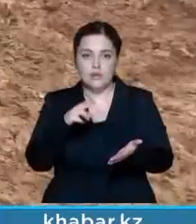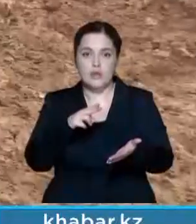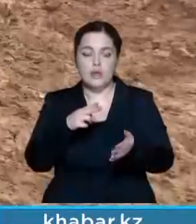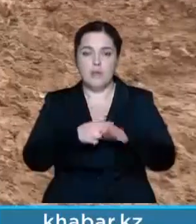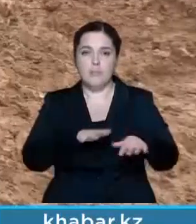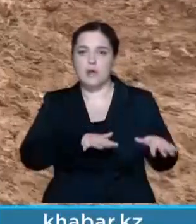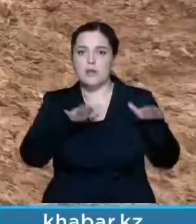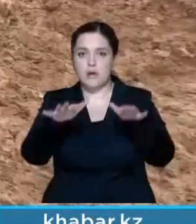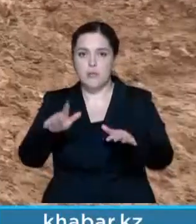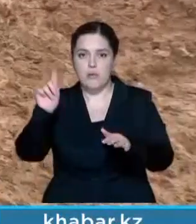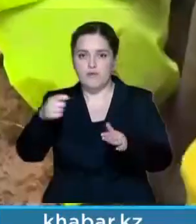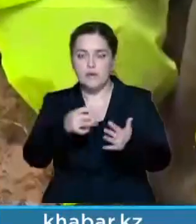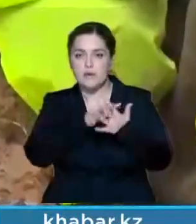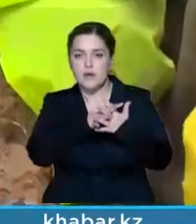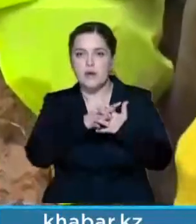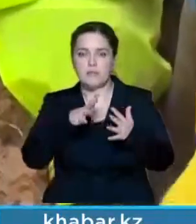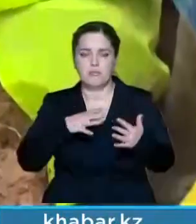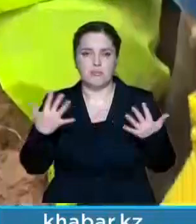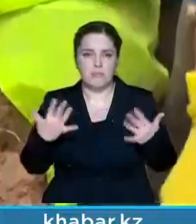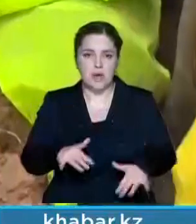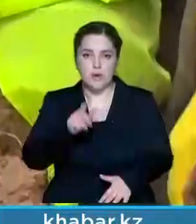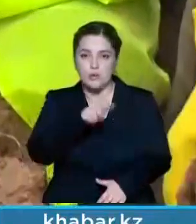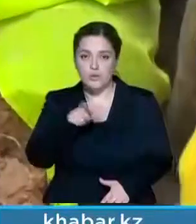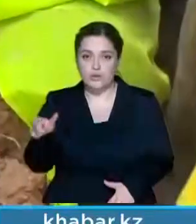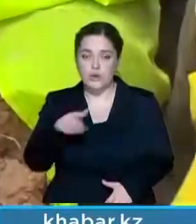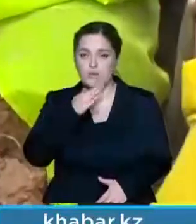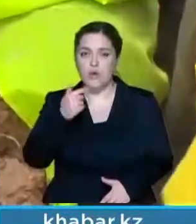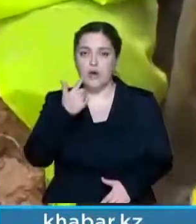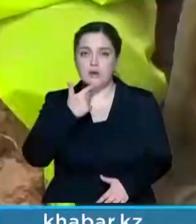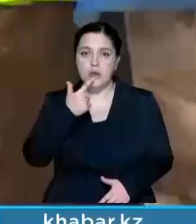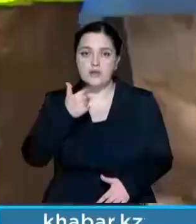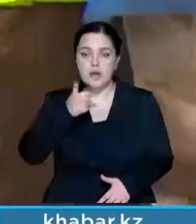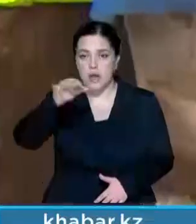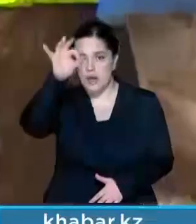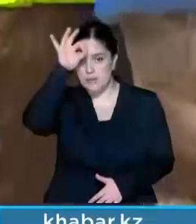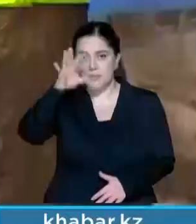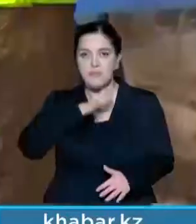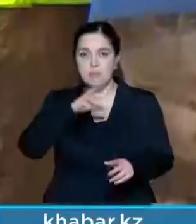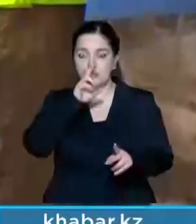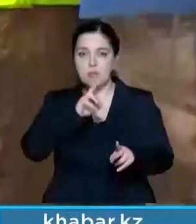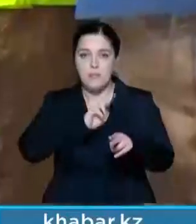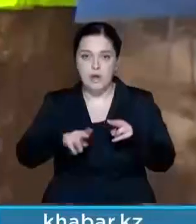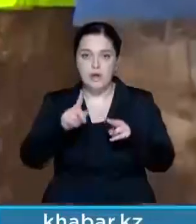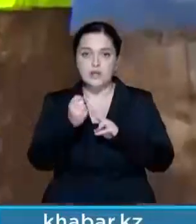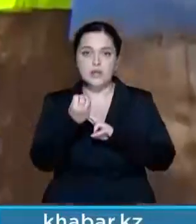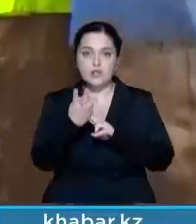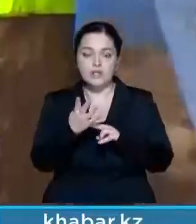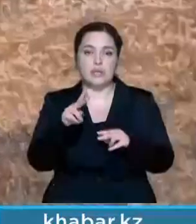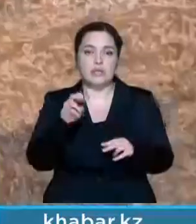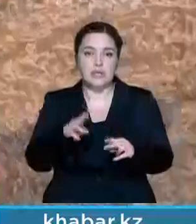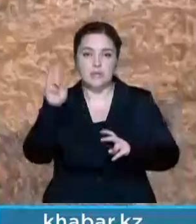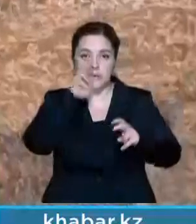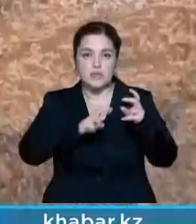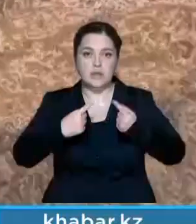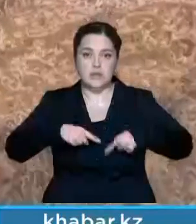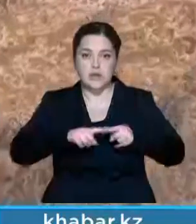Ленинградско-Новгородской наступательной операции, понеся огромные потери. Многие красноармейцы считались без вести пропавшими. За 14 лет поисковому